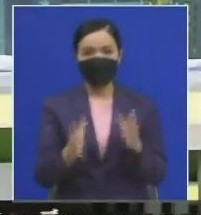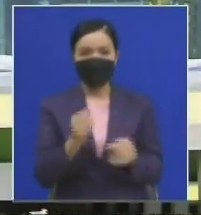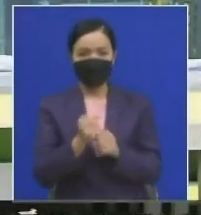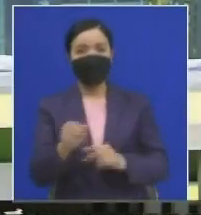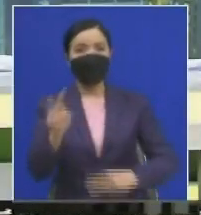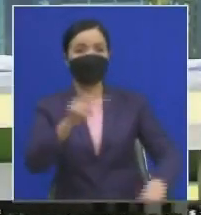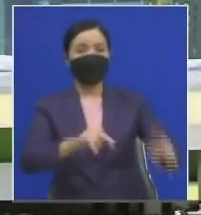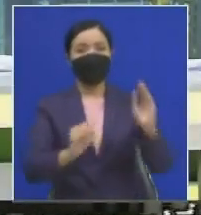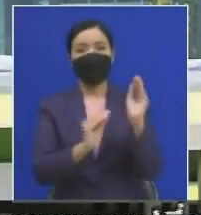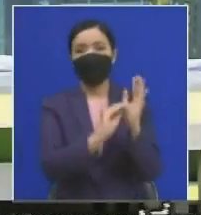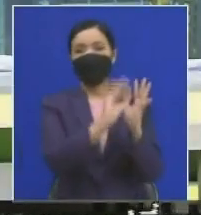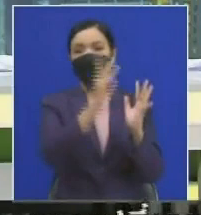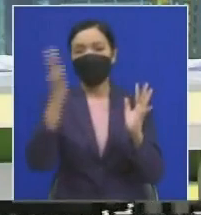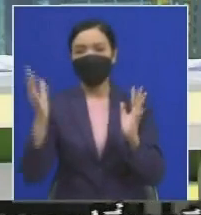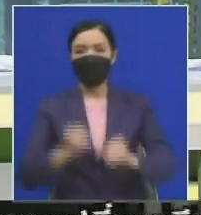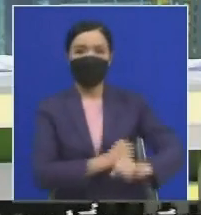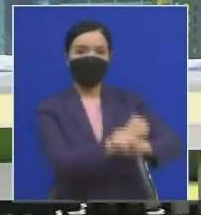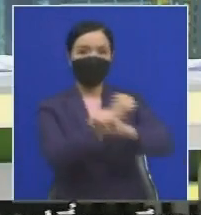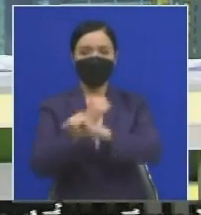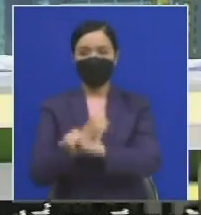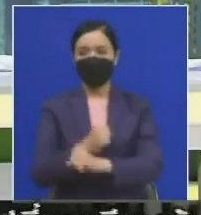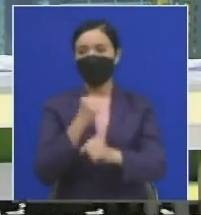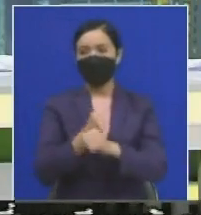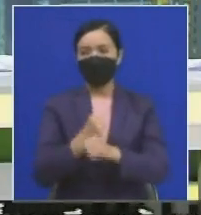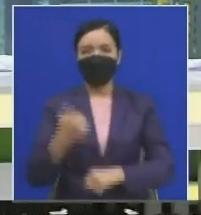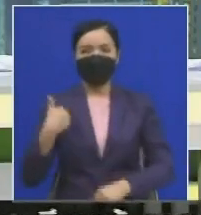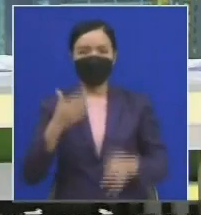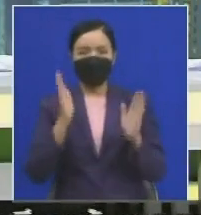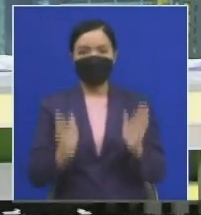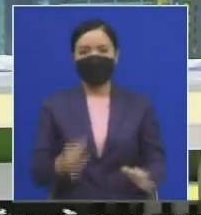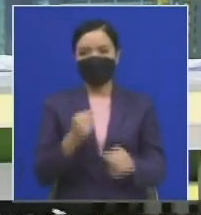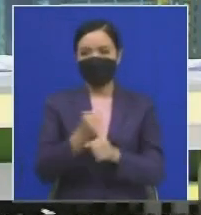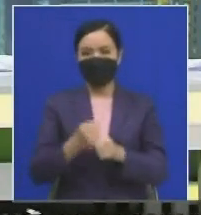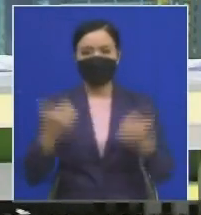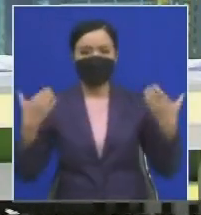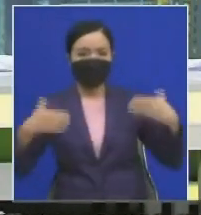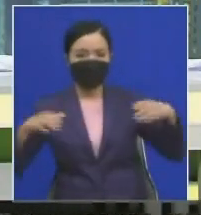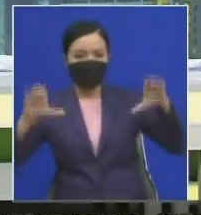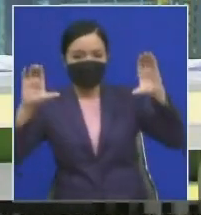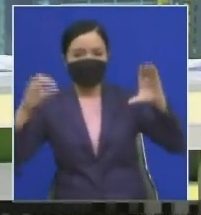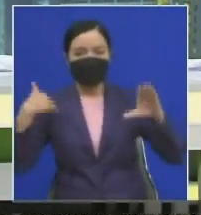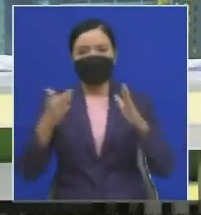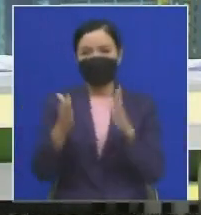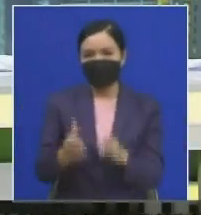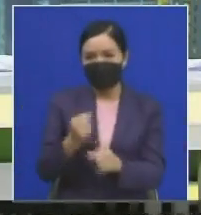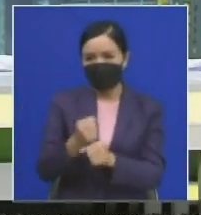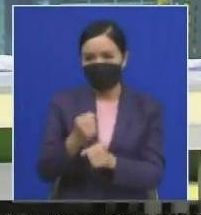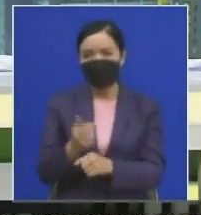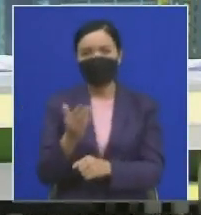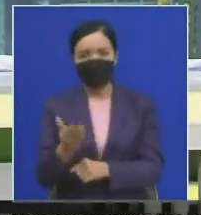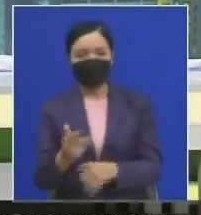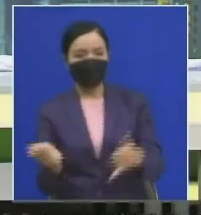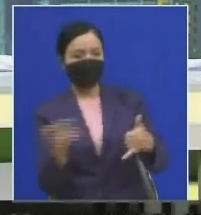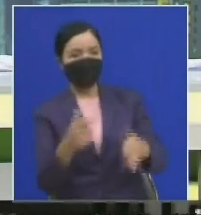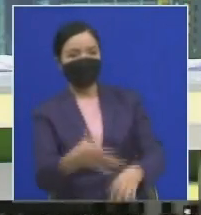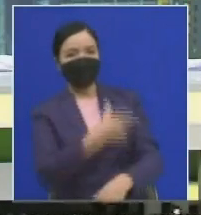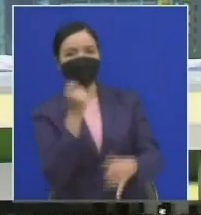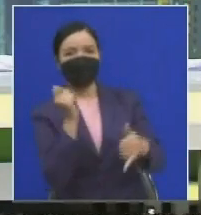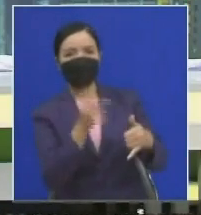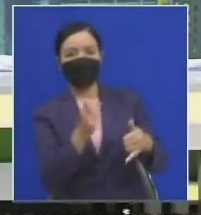profesional พิตาปลทำงานกันจริงๆมีทขารัชาการและมีทั้งเจ้านาที่ที่เป็นพนักงจ้างเหมา